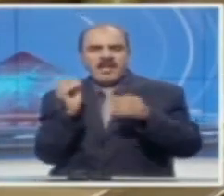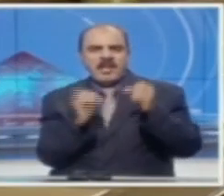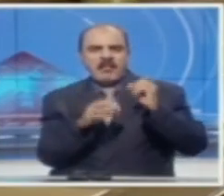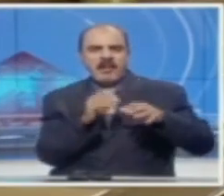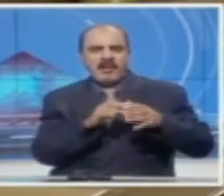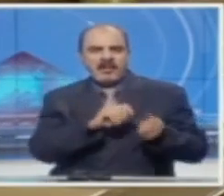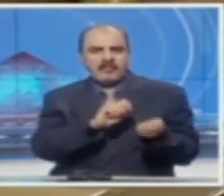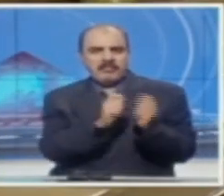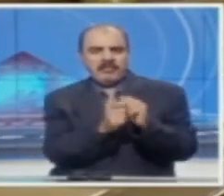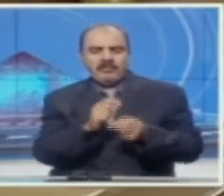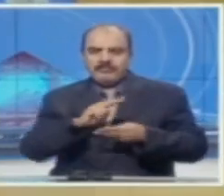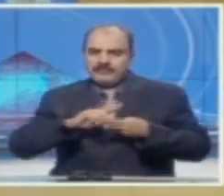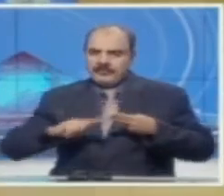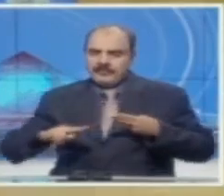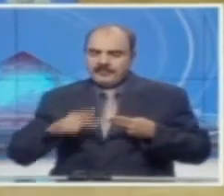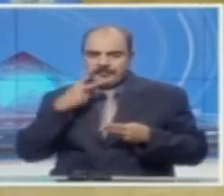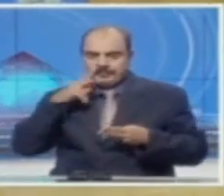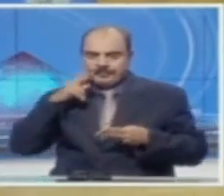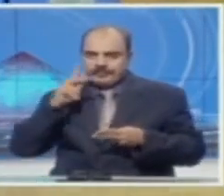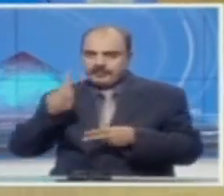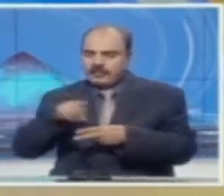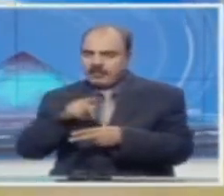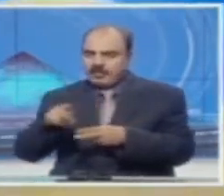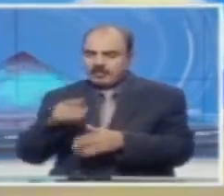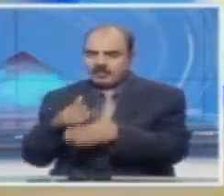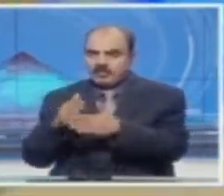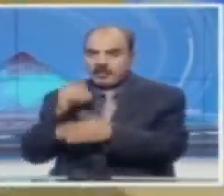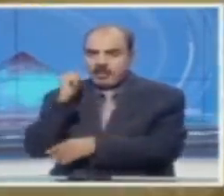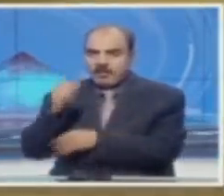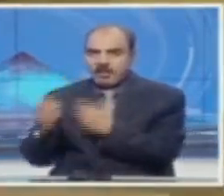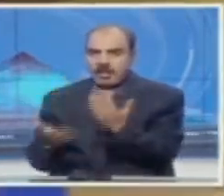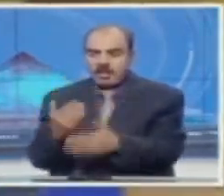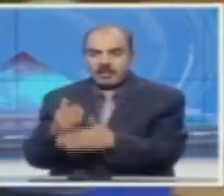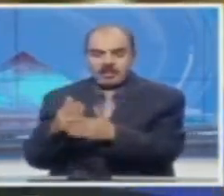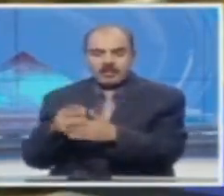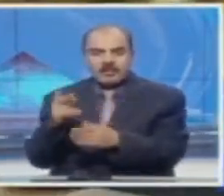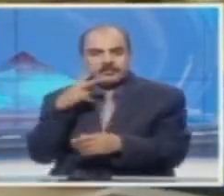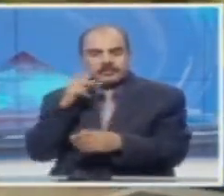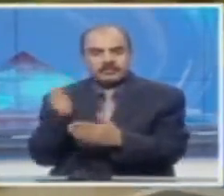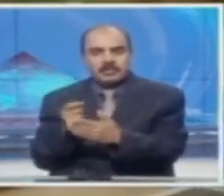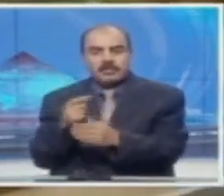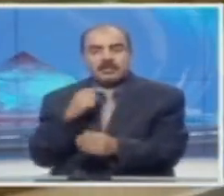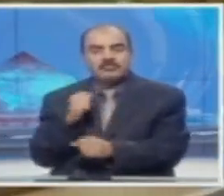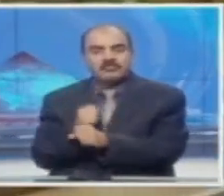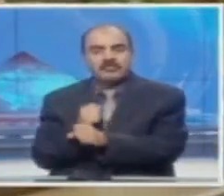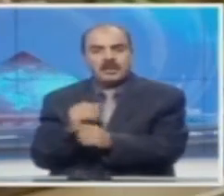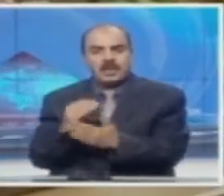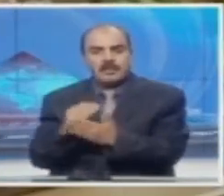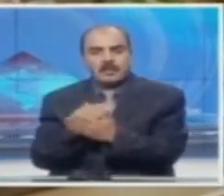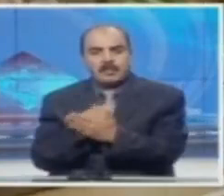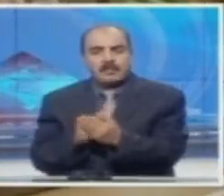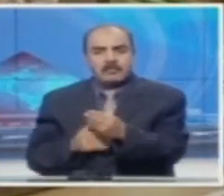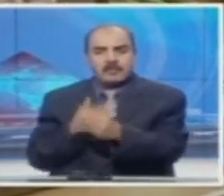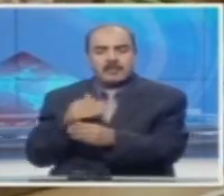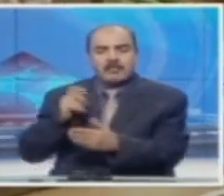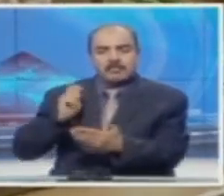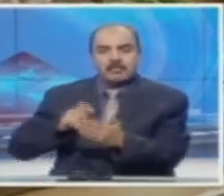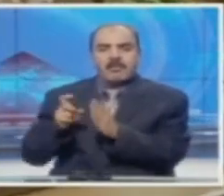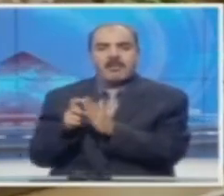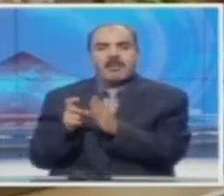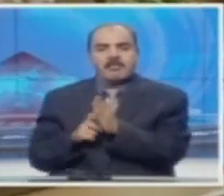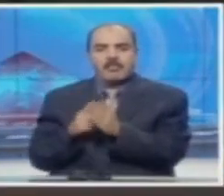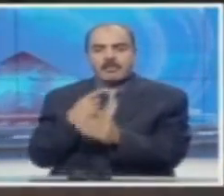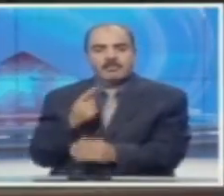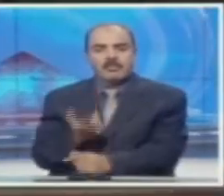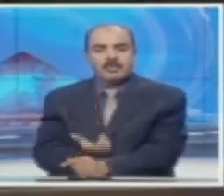البناء والتصالح فيها، حيث أجاز مشروع القانون تقنين هذه الأوضاع في الأعمال التي ارتكبت بالمخالفة